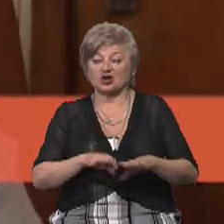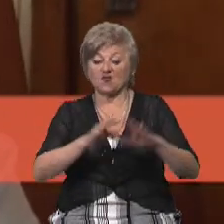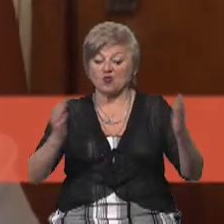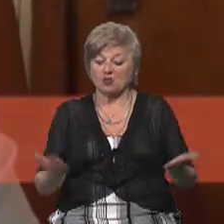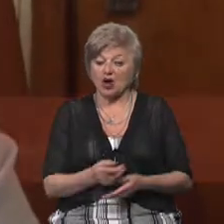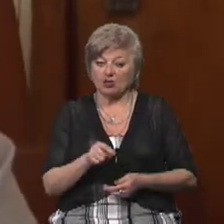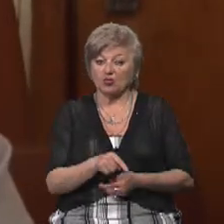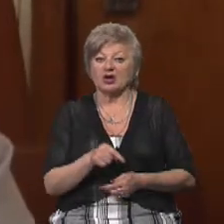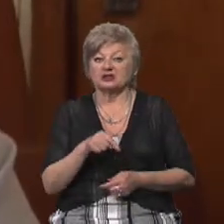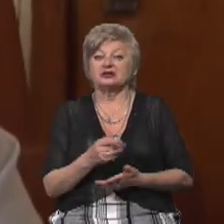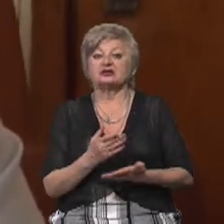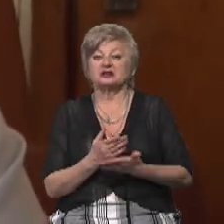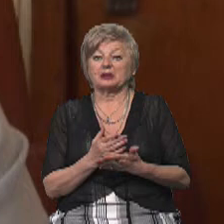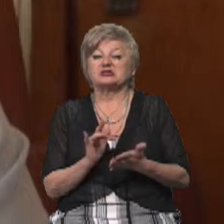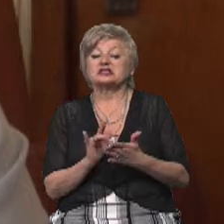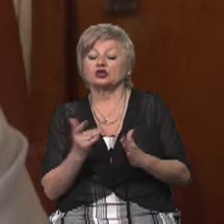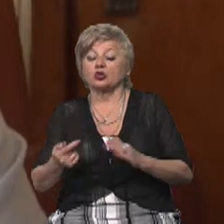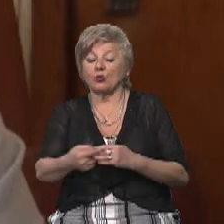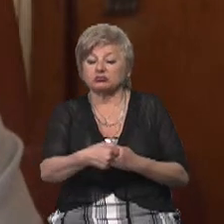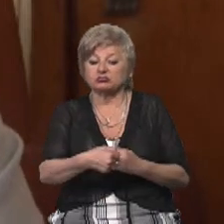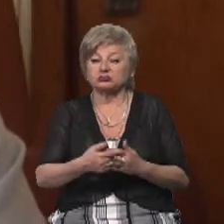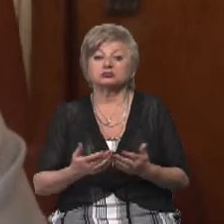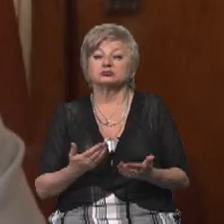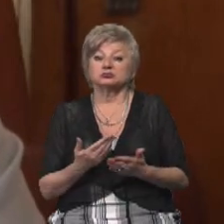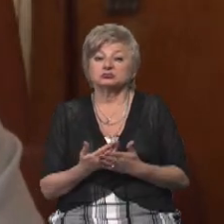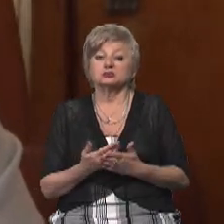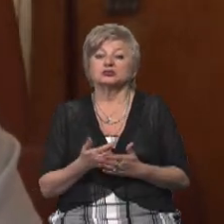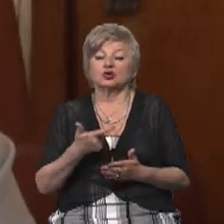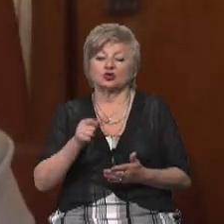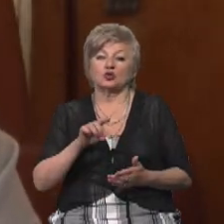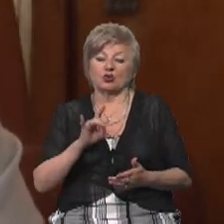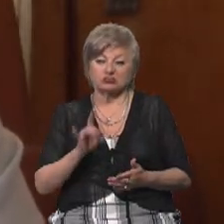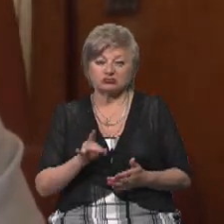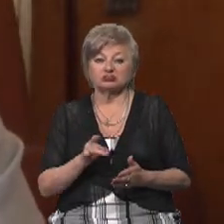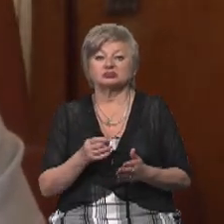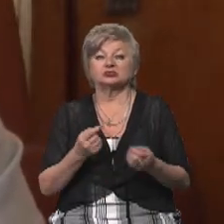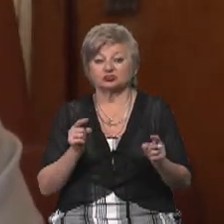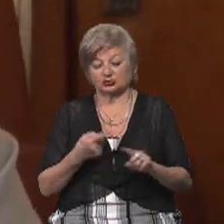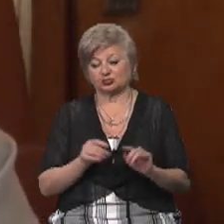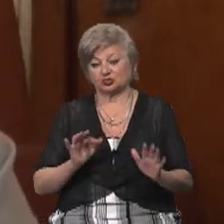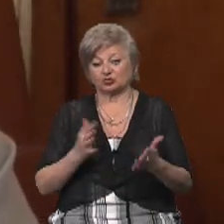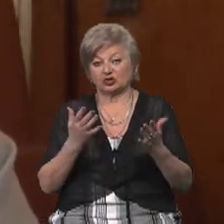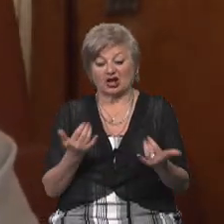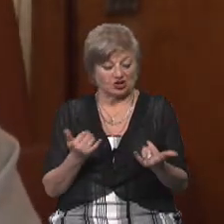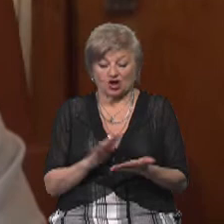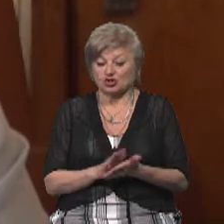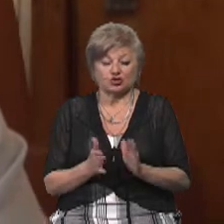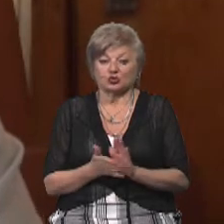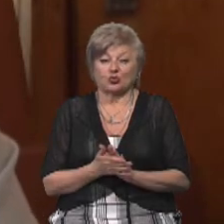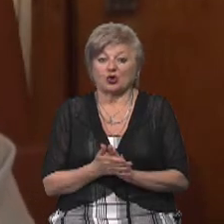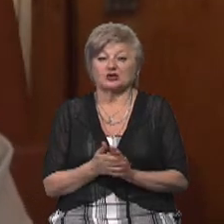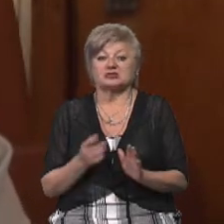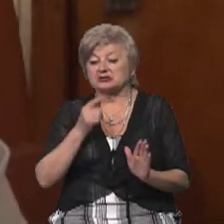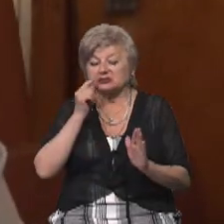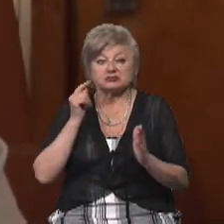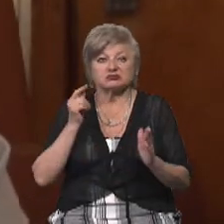В цьому баку є оглядове скло, аби вимірювати рівень тетрахлориду. Це в цеху номер 7 трапилось. Дана ситуація не потрапляє під